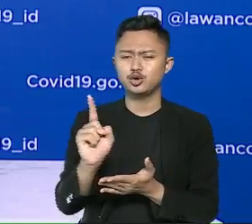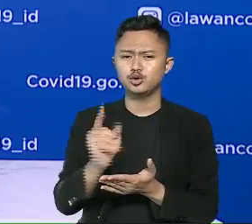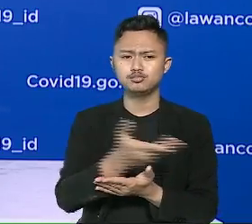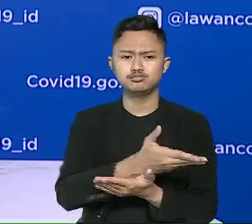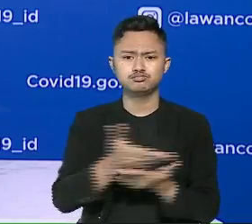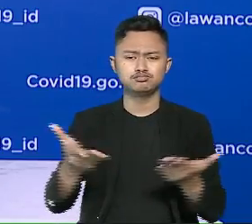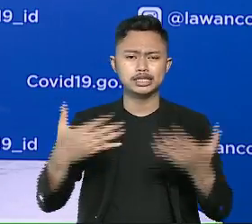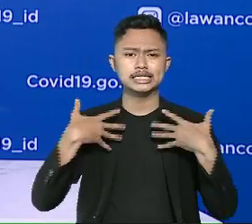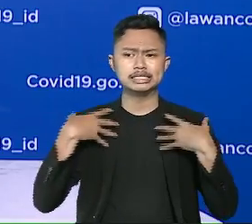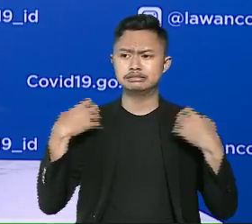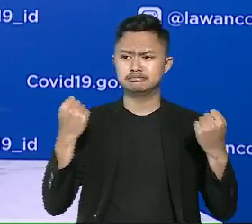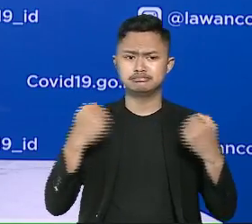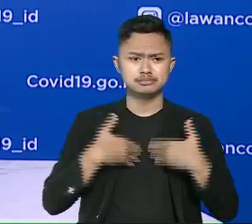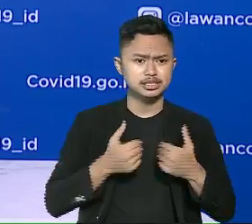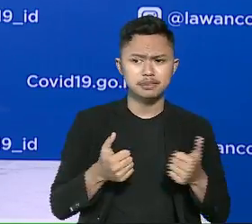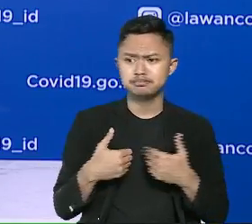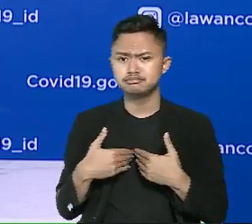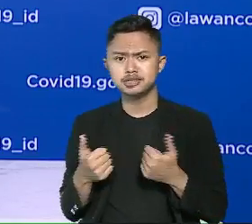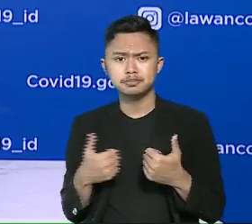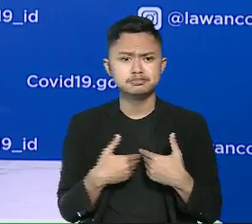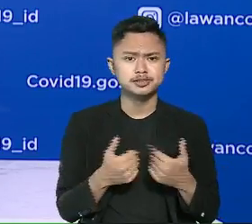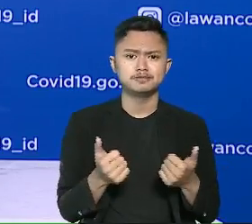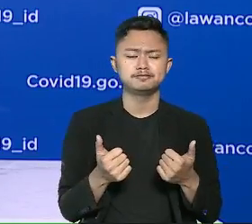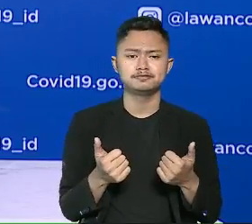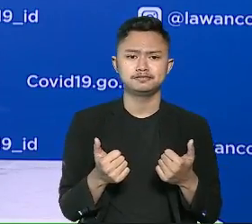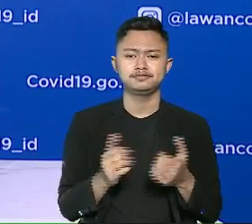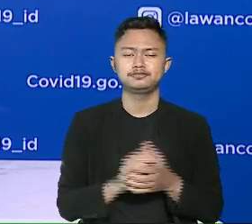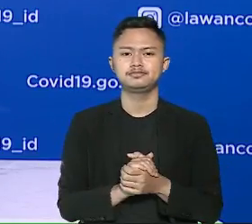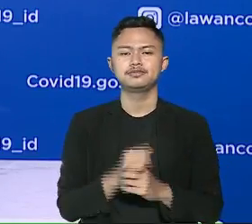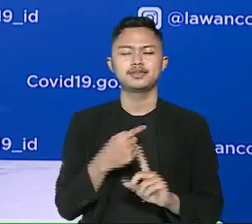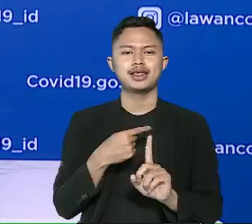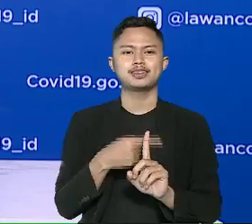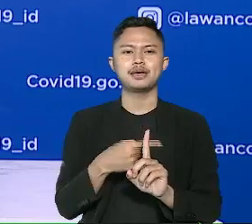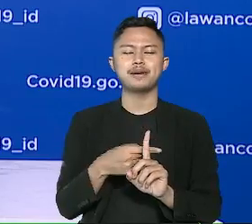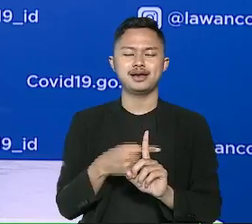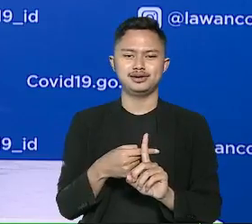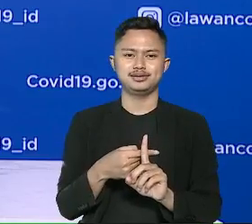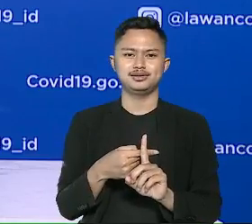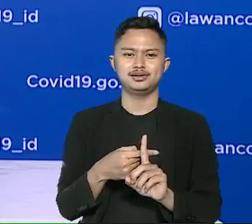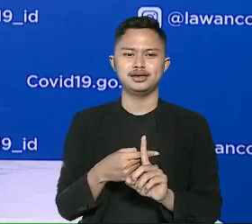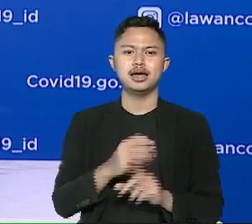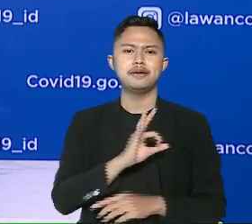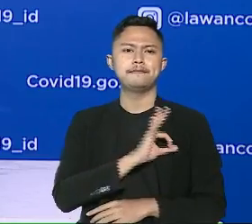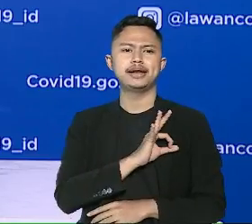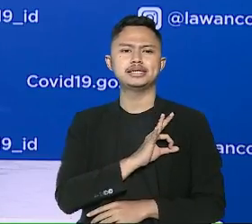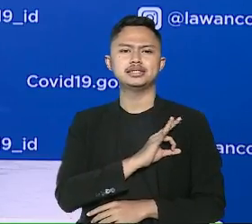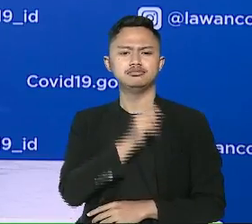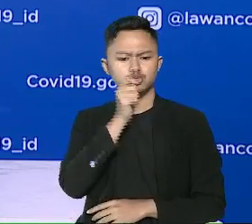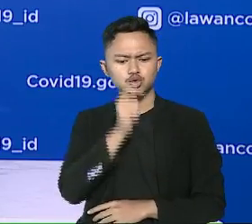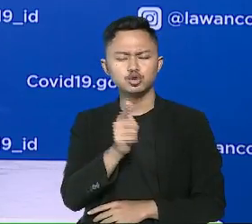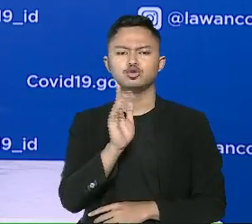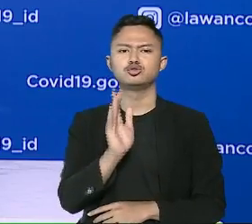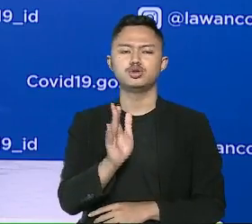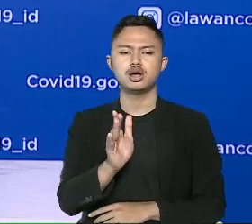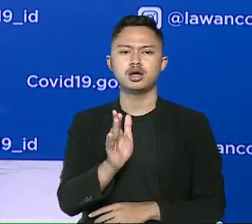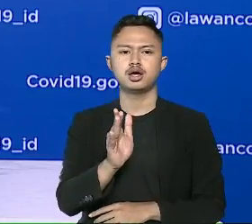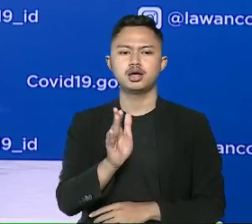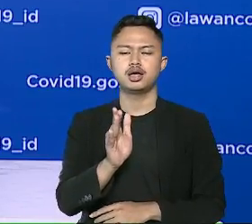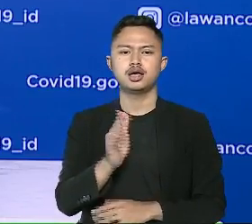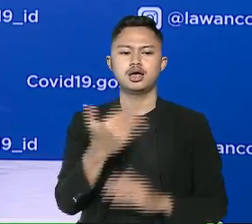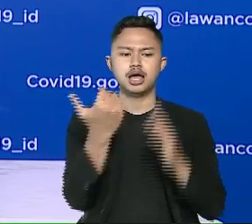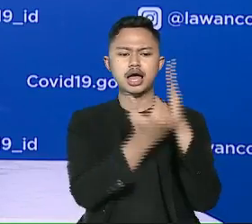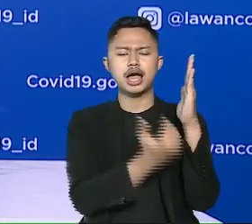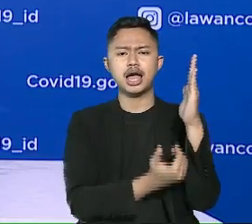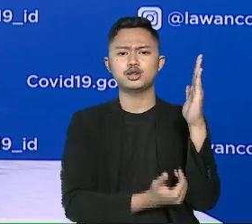kesiapan pemerintah Provinsi Bali. Sebagai tambahan, sebagaimana arahan Presiden, pengaturan screening